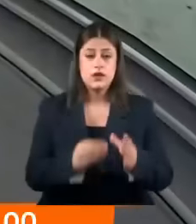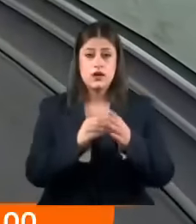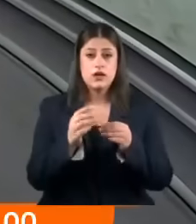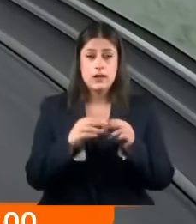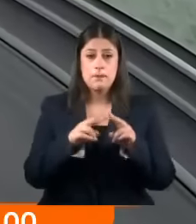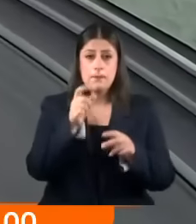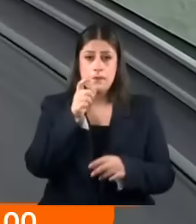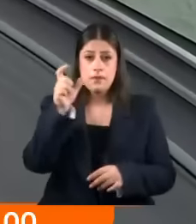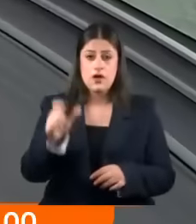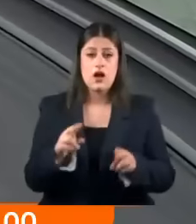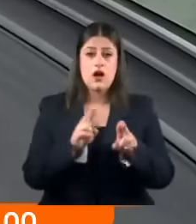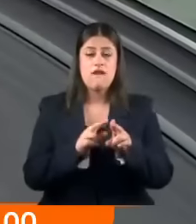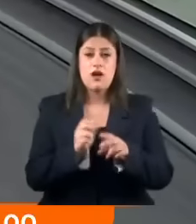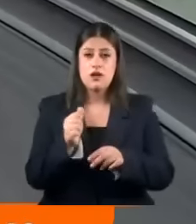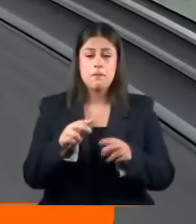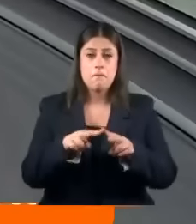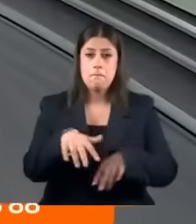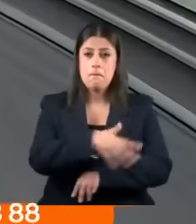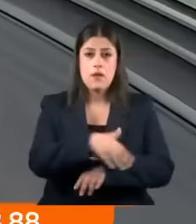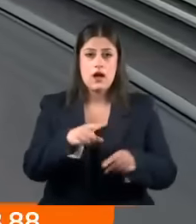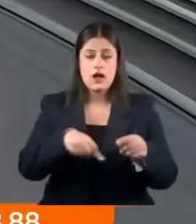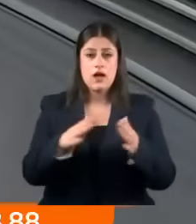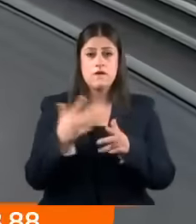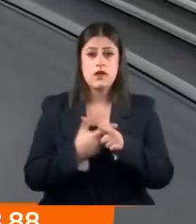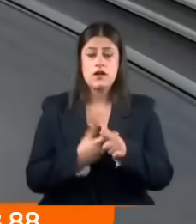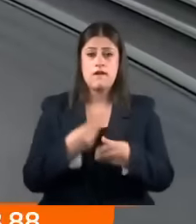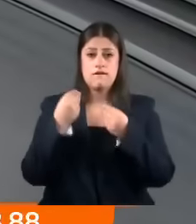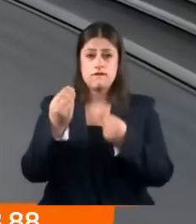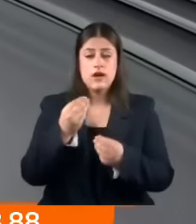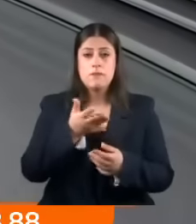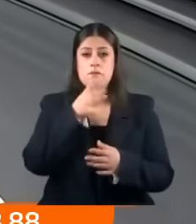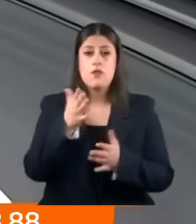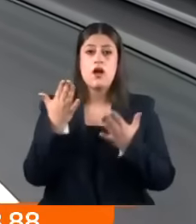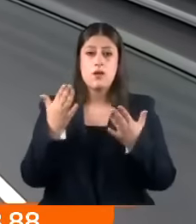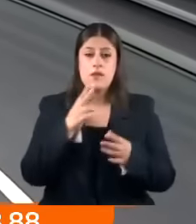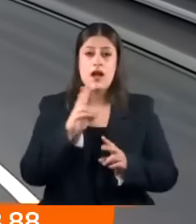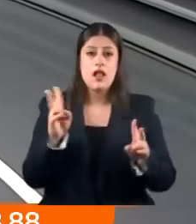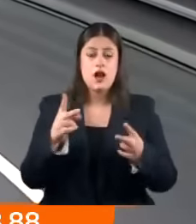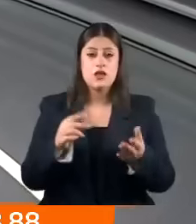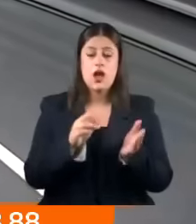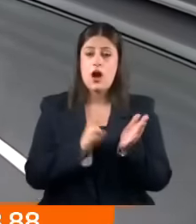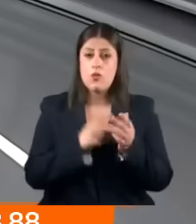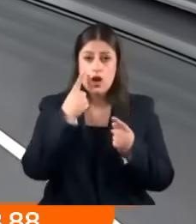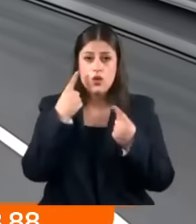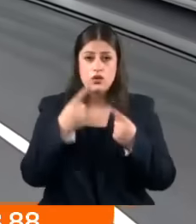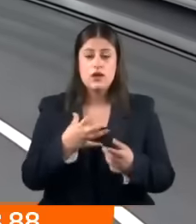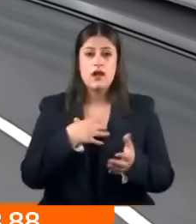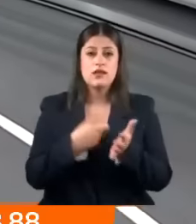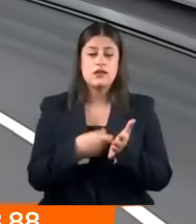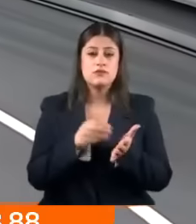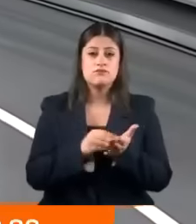Adanalı Mehmet Binen, Kavaklı Mahallesi'ndeki evini kiraya vermişti. Farkında değildi ama elektrik aboneliği hala kendi